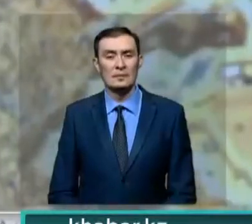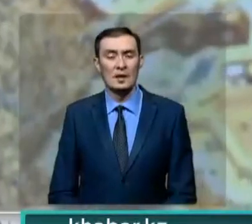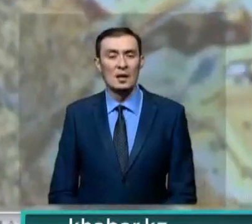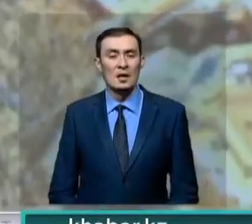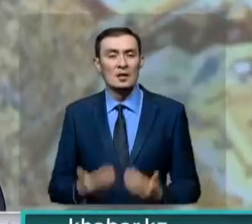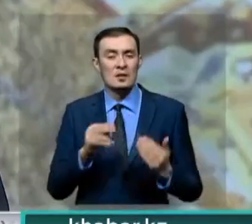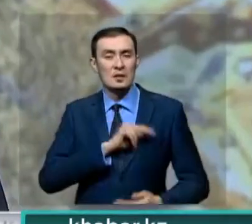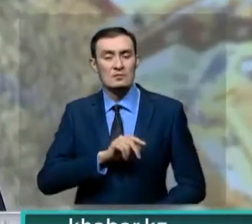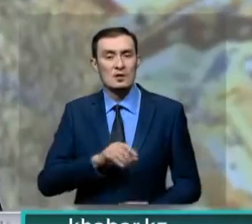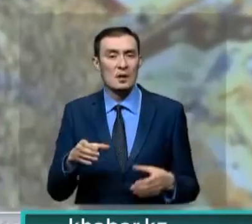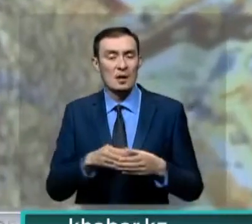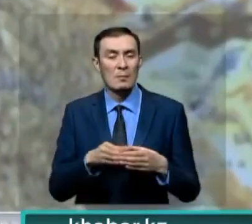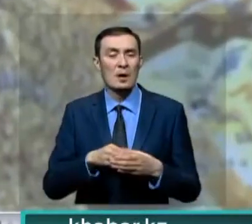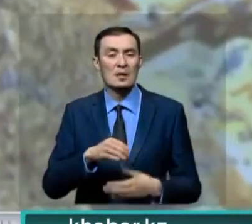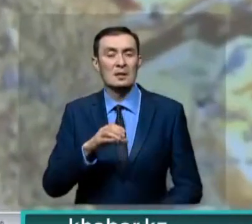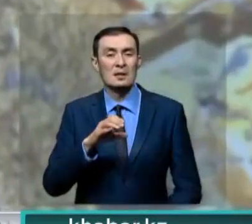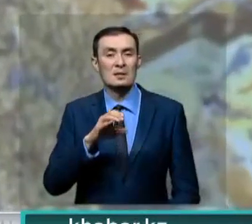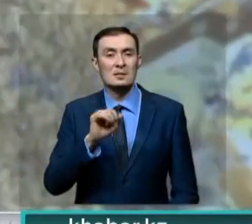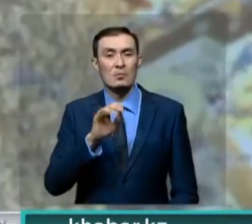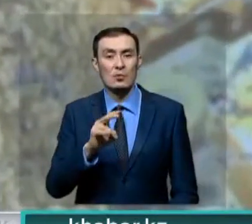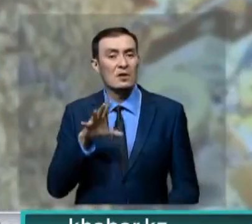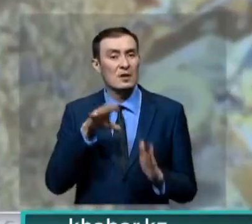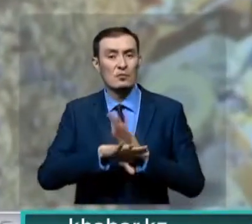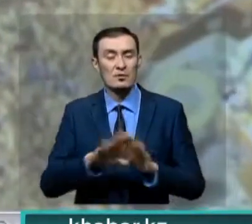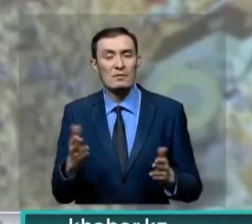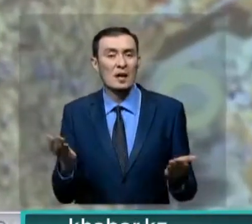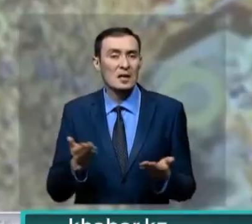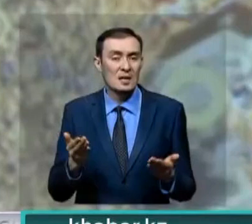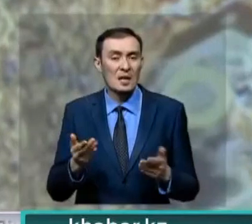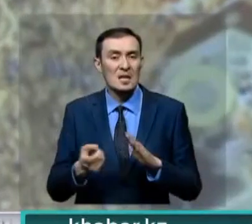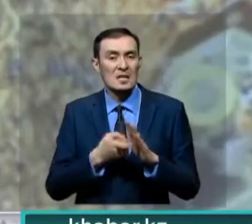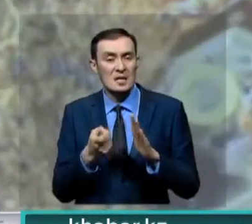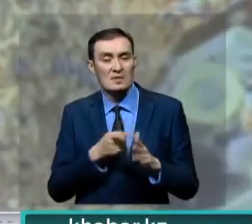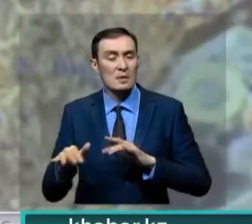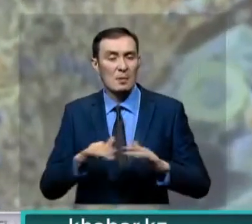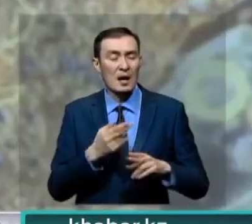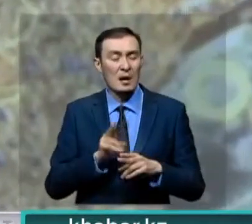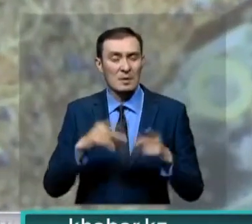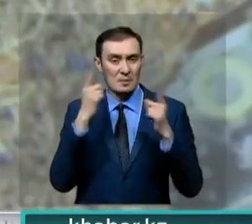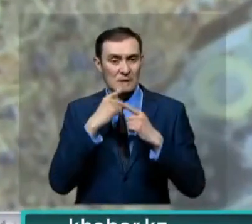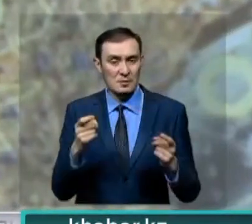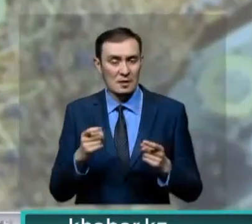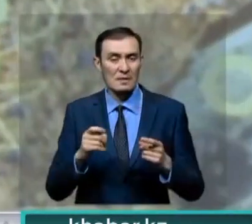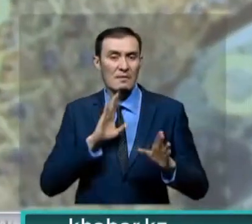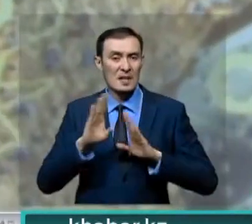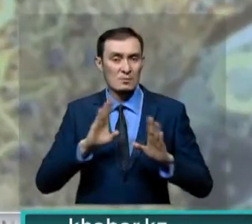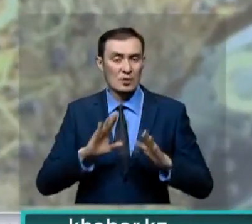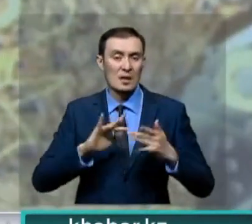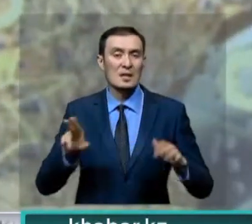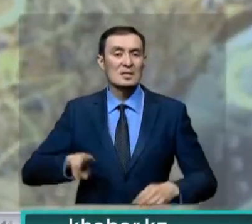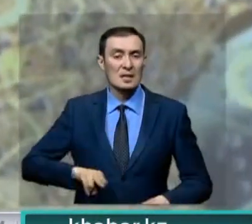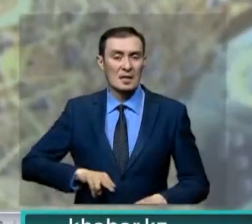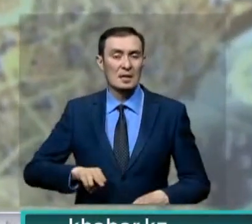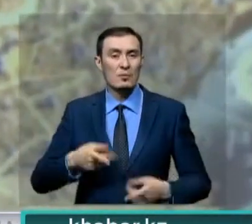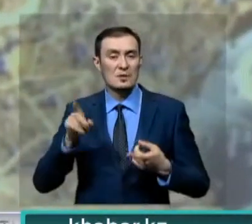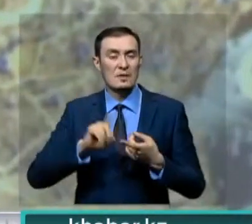Действующие сотрудники компании «Самрук Казына», оказывается, не вовлечены в какие-либо следственные мероприятия. Об этом сообщил на своей странице в Facebook директор